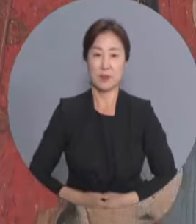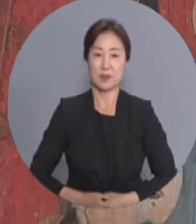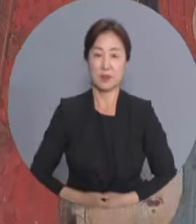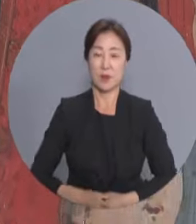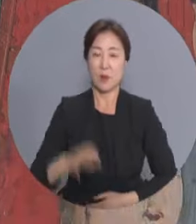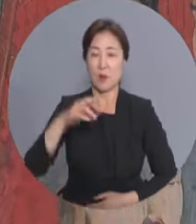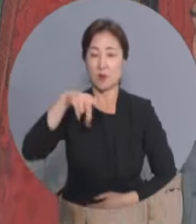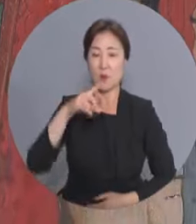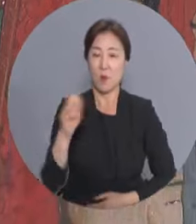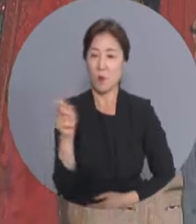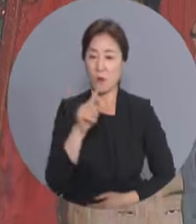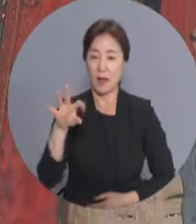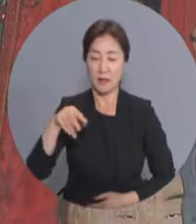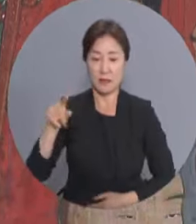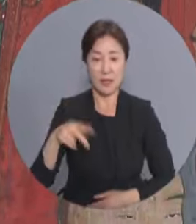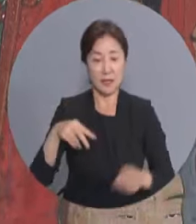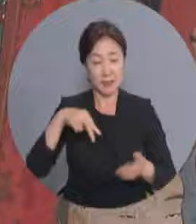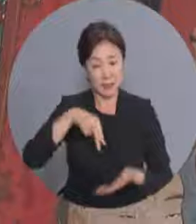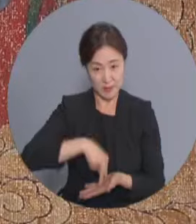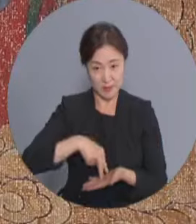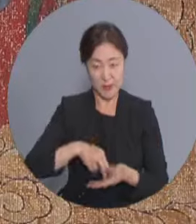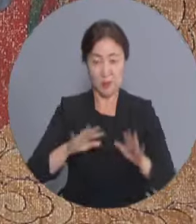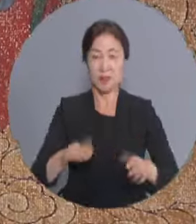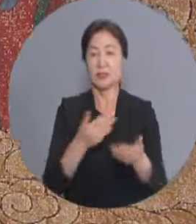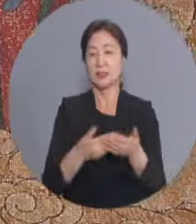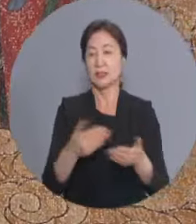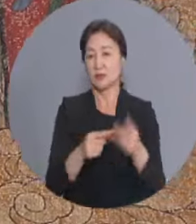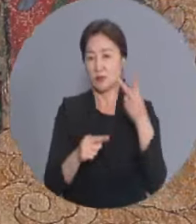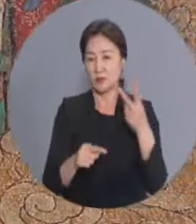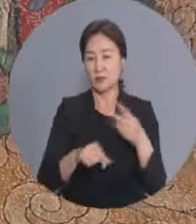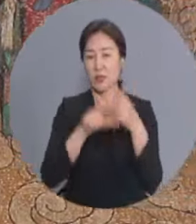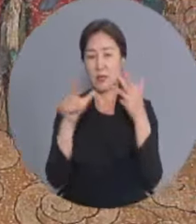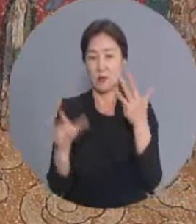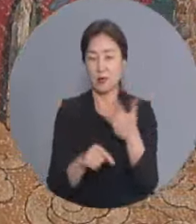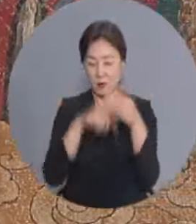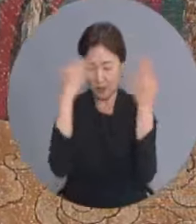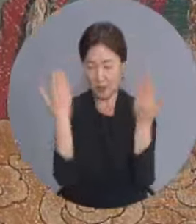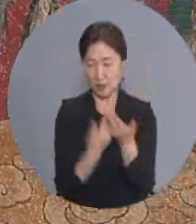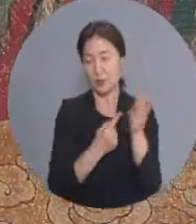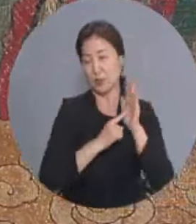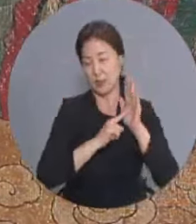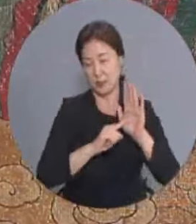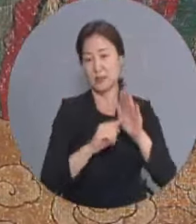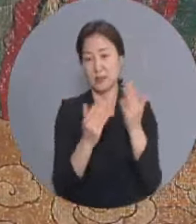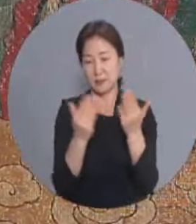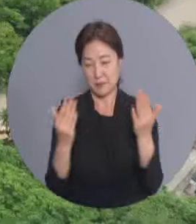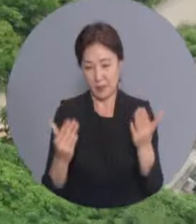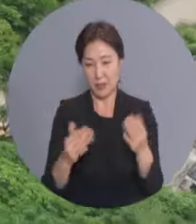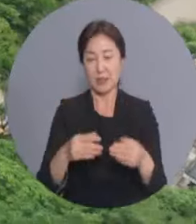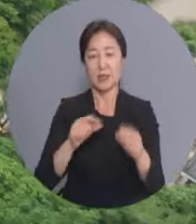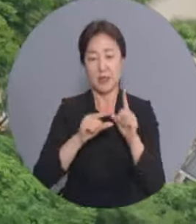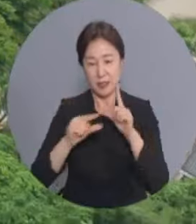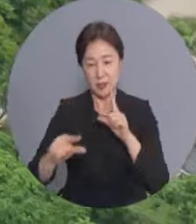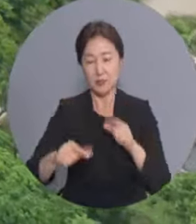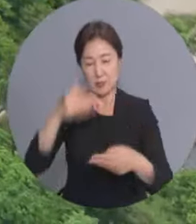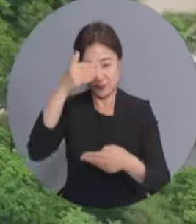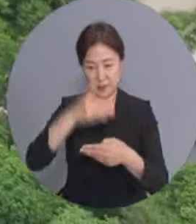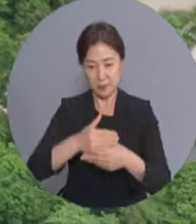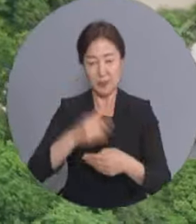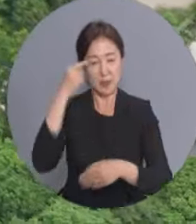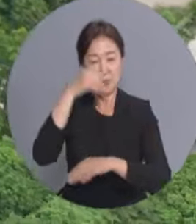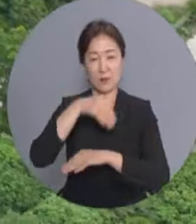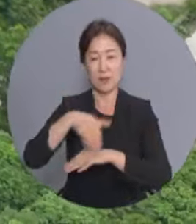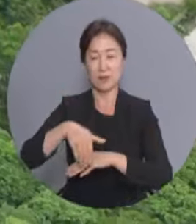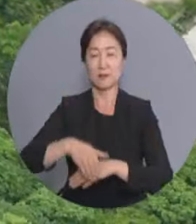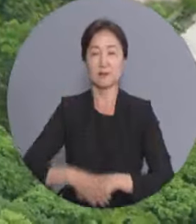측은 영산회상도와 팔상도를 오는 8월까지 모두 전시한 뒤 일부 작품은 휴식기를 가질 계획입니다